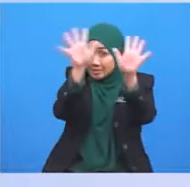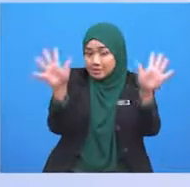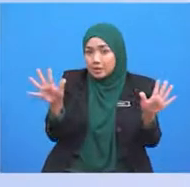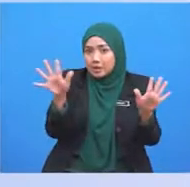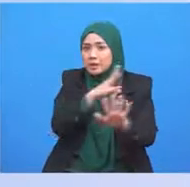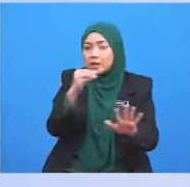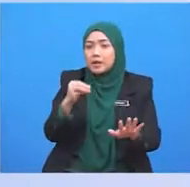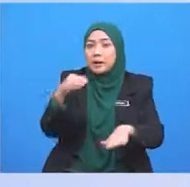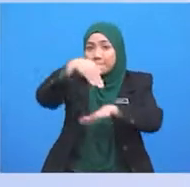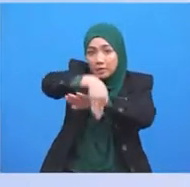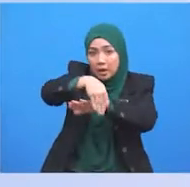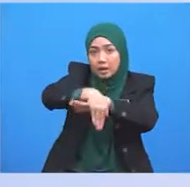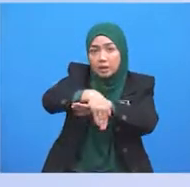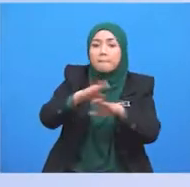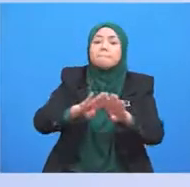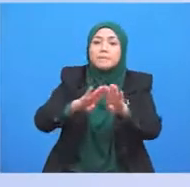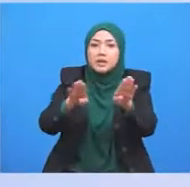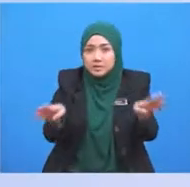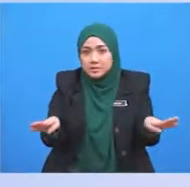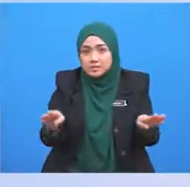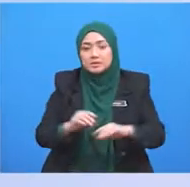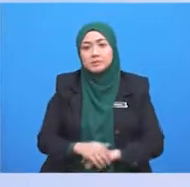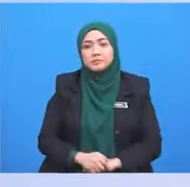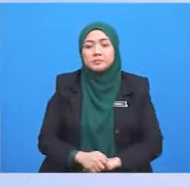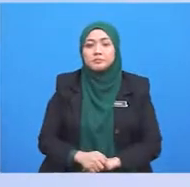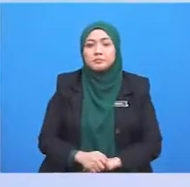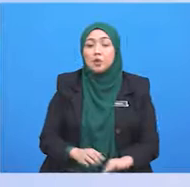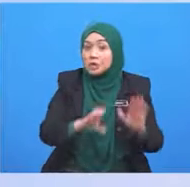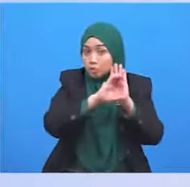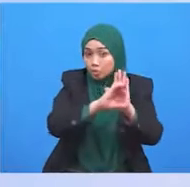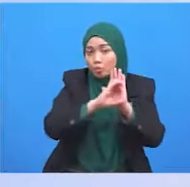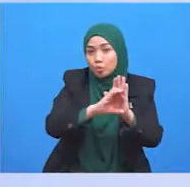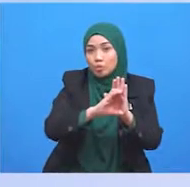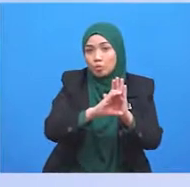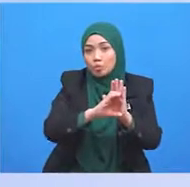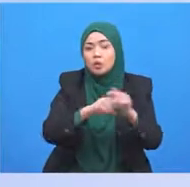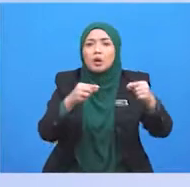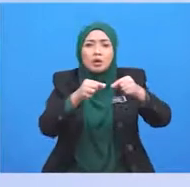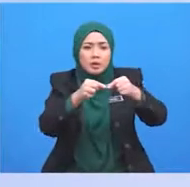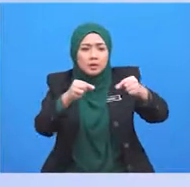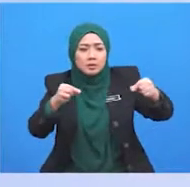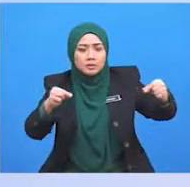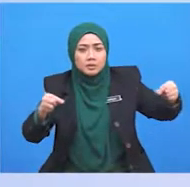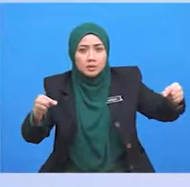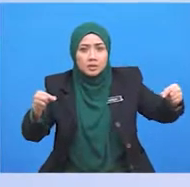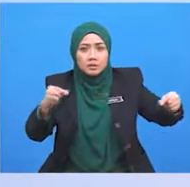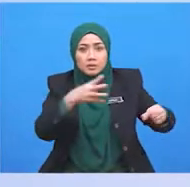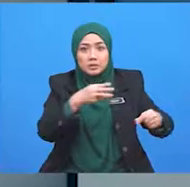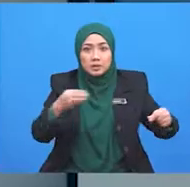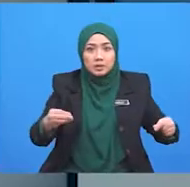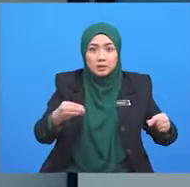malamnya akan berbeza-beza. Contohnya, gaisan jadi dan gaisan